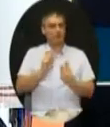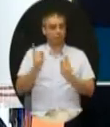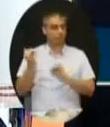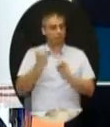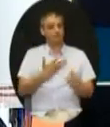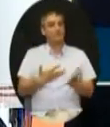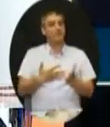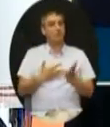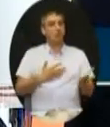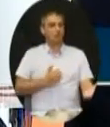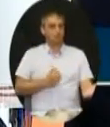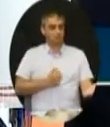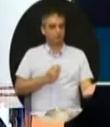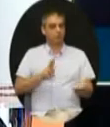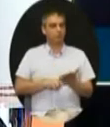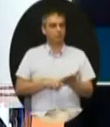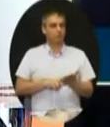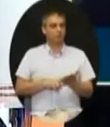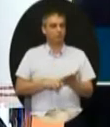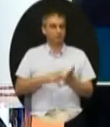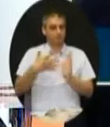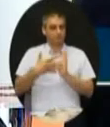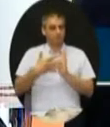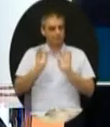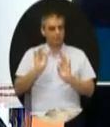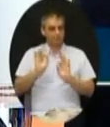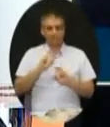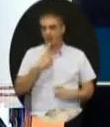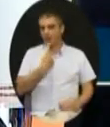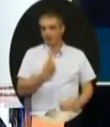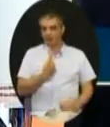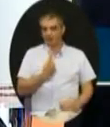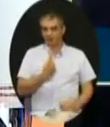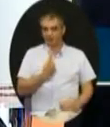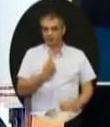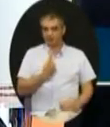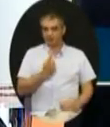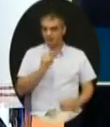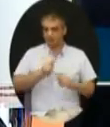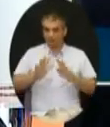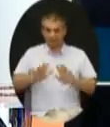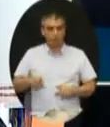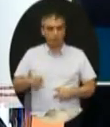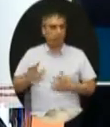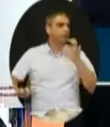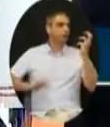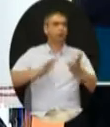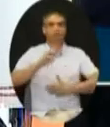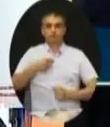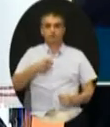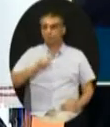שמביאים ביקורת שמוצדקת וביקורת שבאמת יש מקום להביע אותה, אבל האנטישמיות